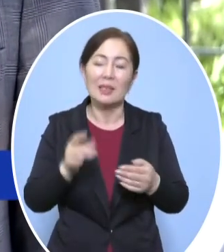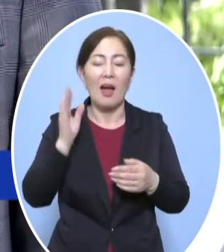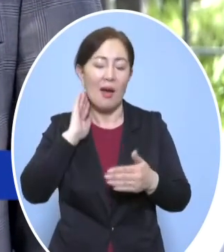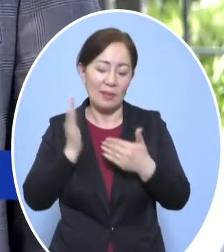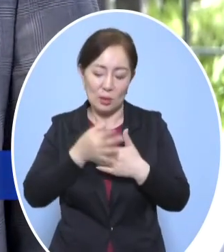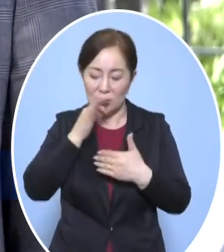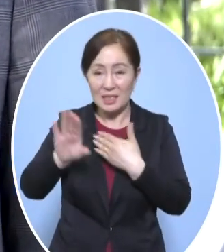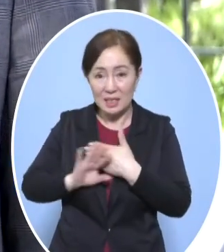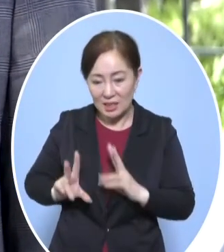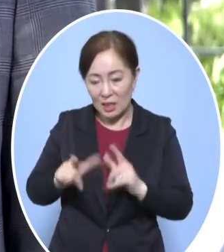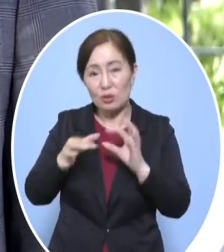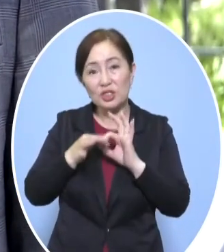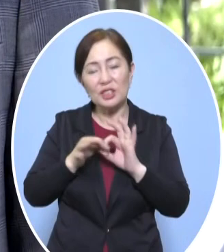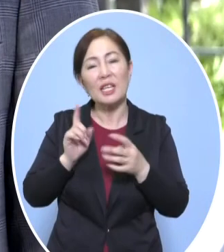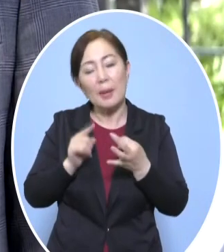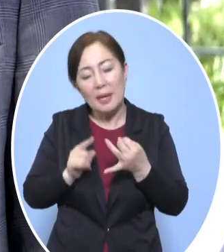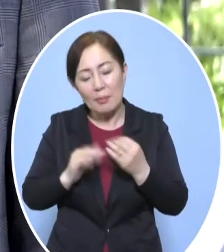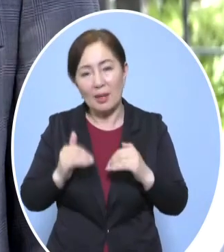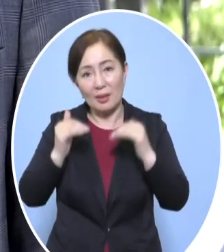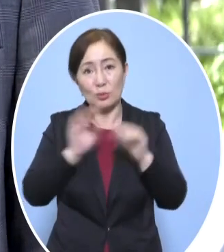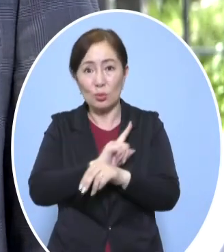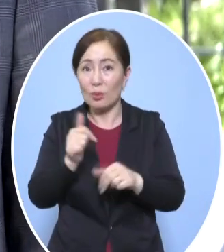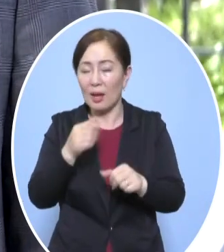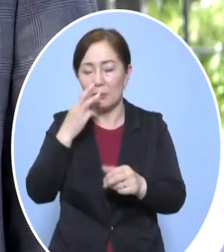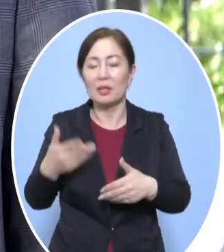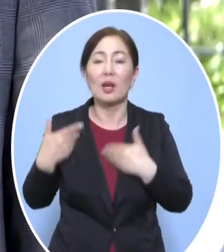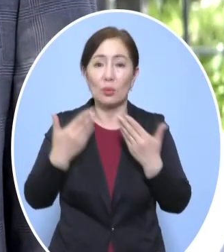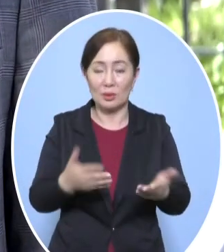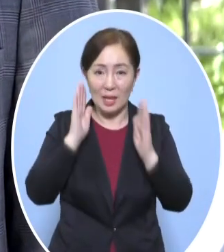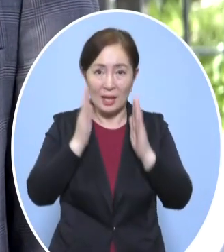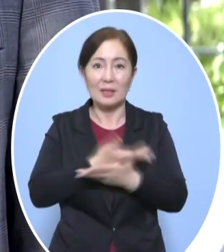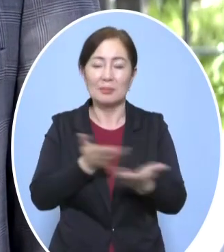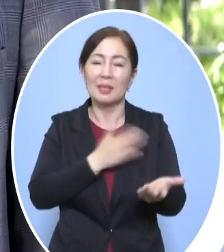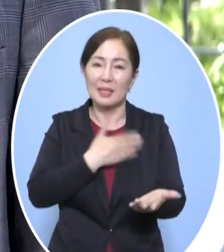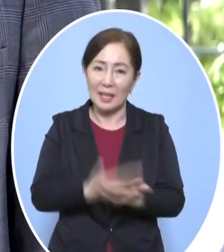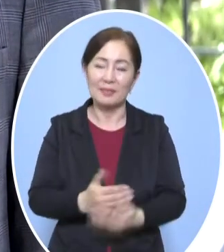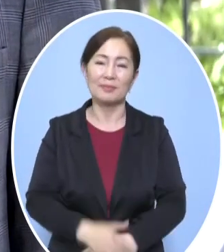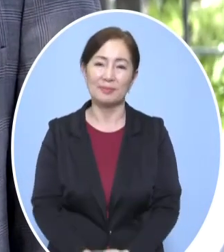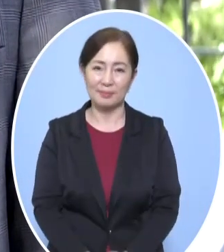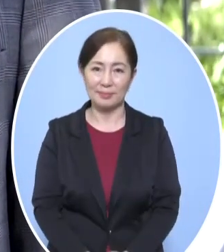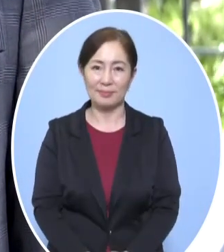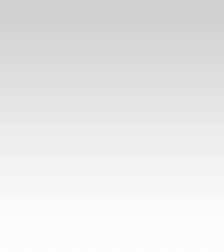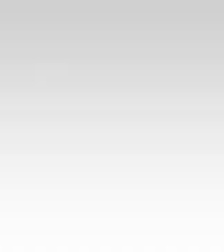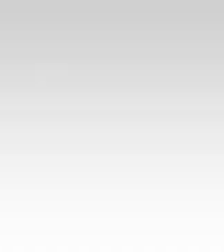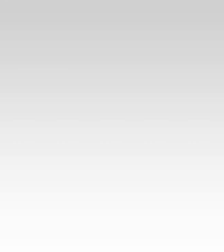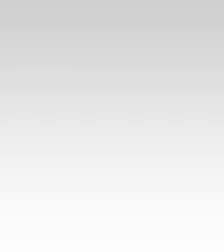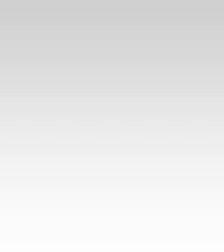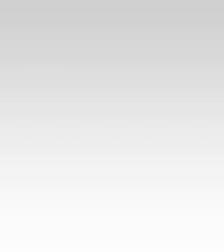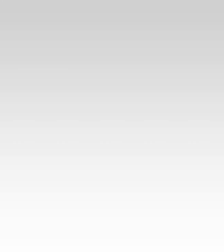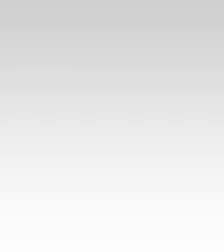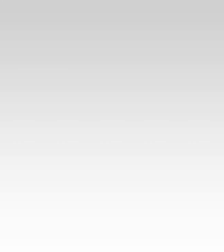бэлтгэснээрээ авилгаас үрдсэн цэвэрлэх соёон гүйцэтгэлд ямар ахиц үр дүн гарах талаар мэдээллийг хүргэлээ. Анхаарлаа хандуулсанд баярлалаа.